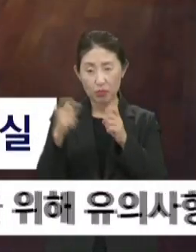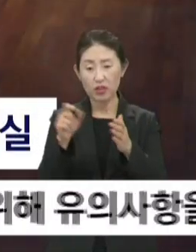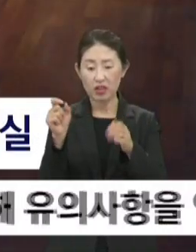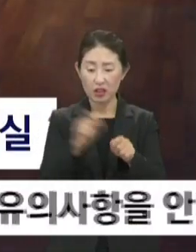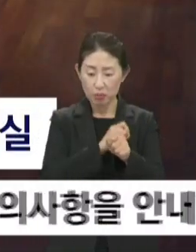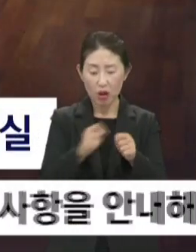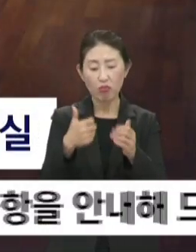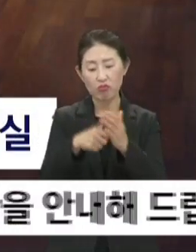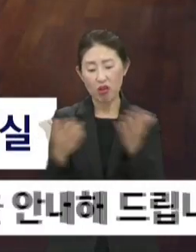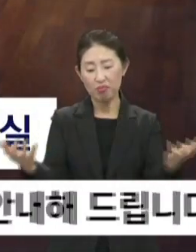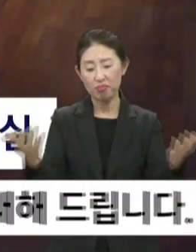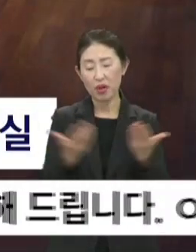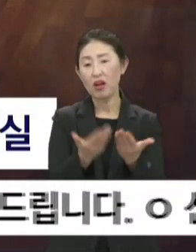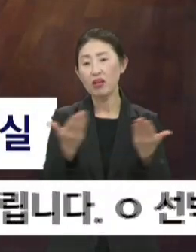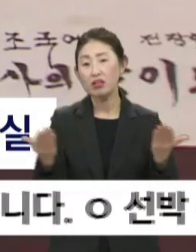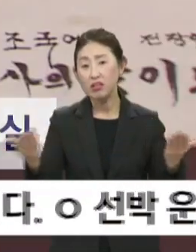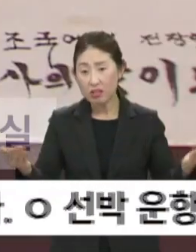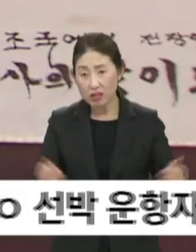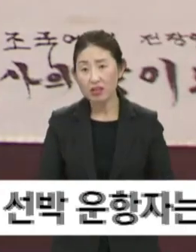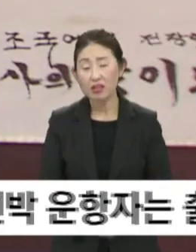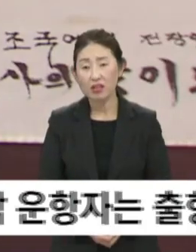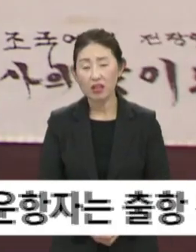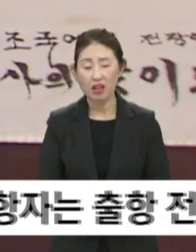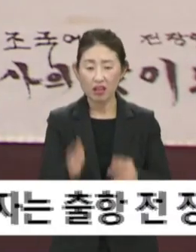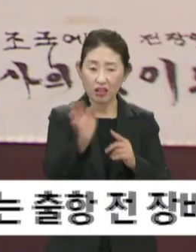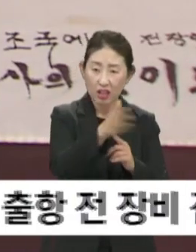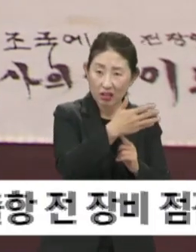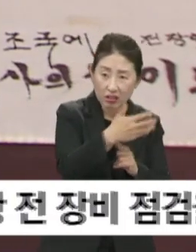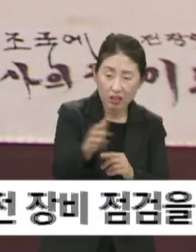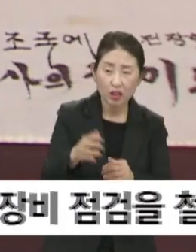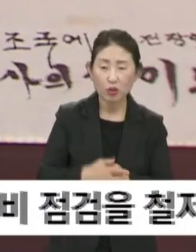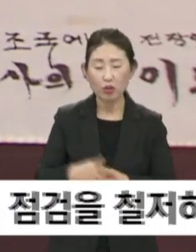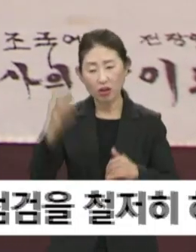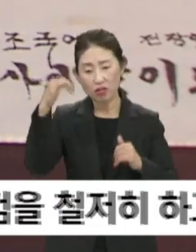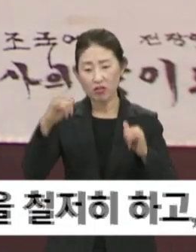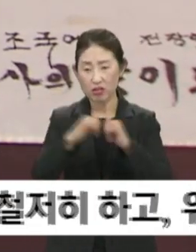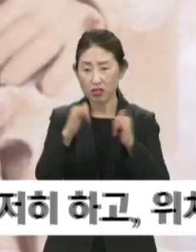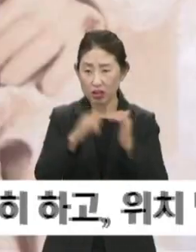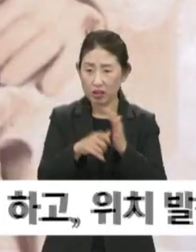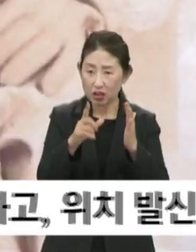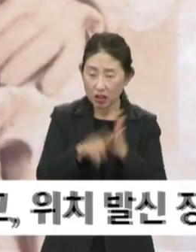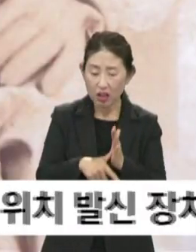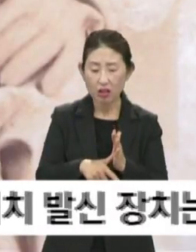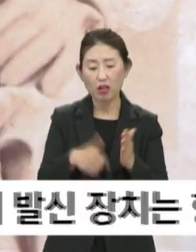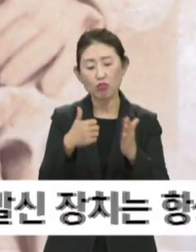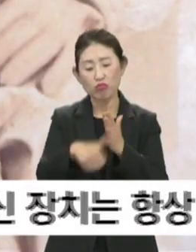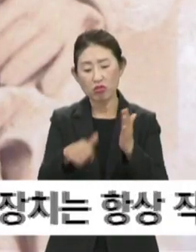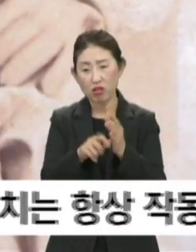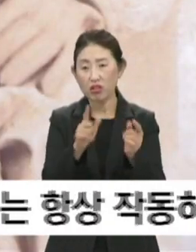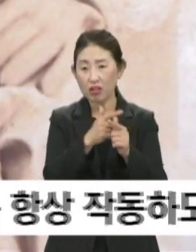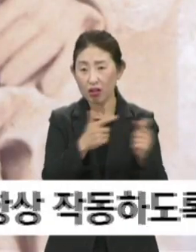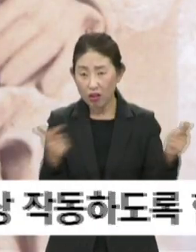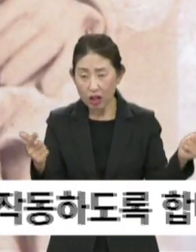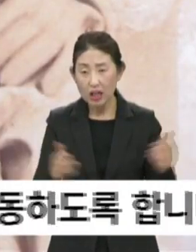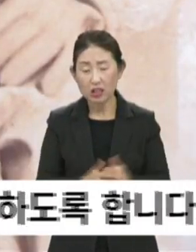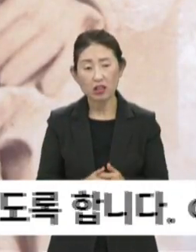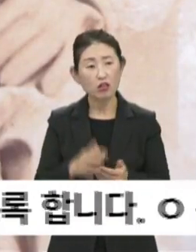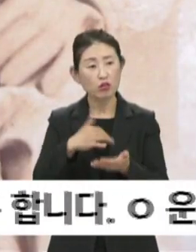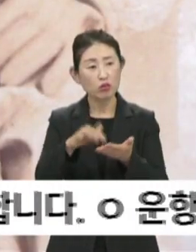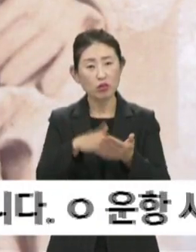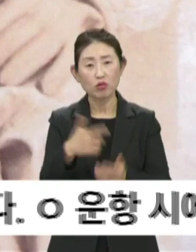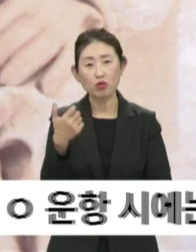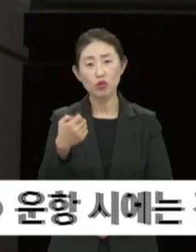전시회에는 독립운동가들의 유품과 기록물은 물론 한국전쟁 당시 자료 등 후손이나 기관들의 기증자료